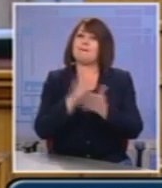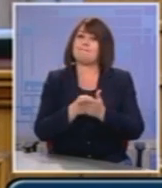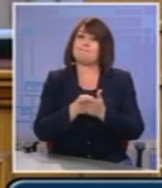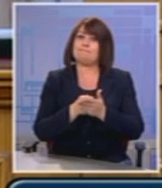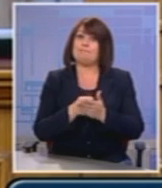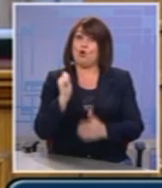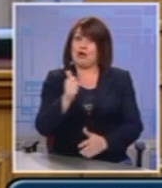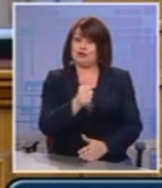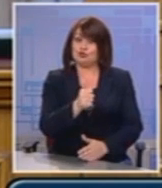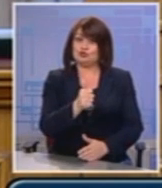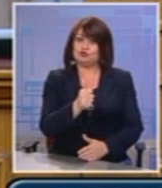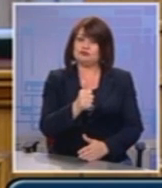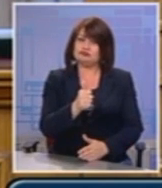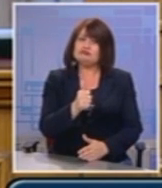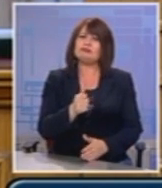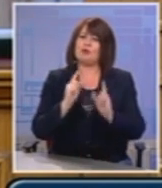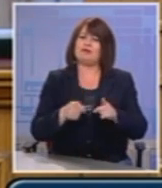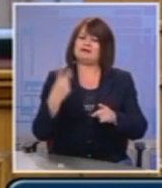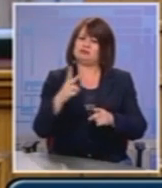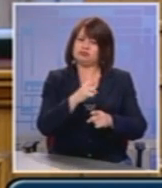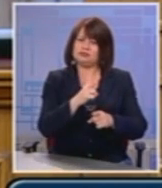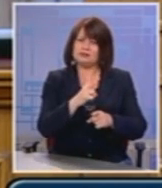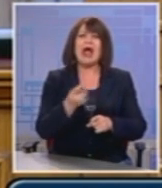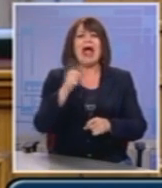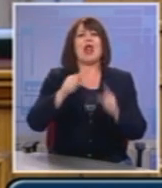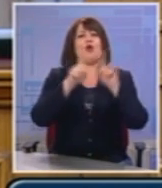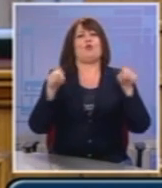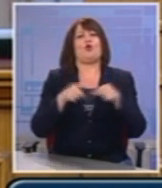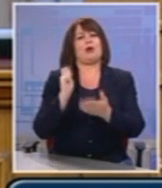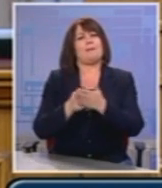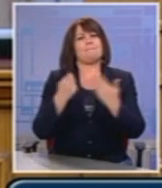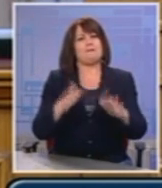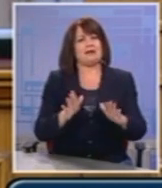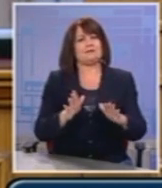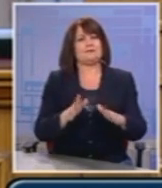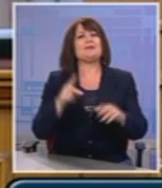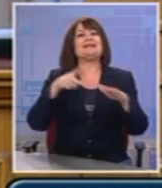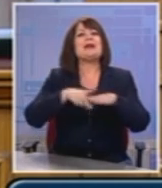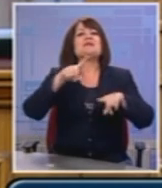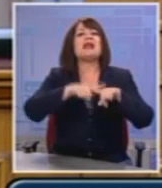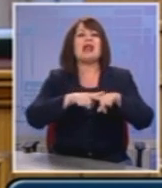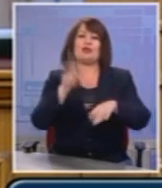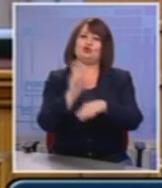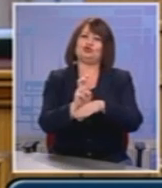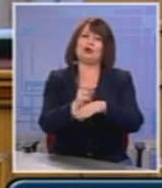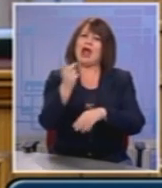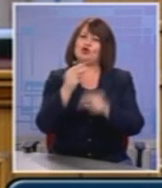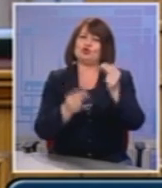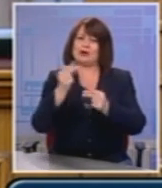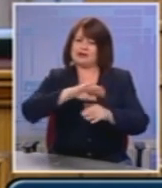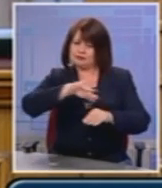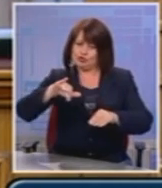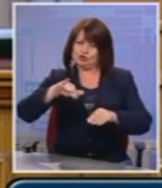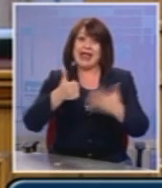ίδια με δικές τους αποφάσεις αλλά ο ομόλογα τα οποία είχανε και αυτά στην τράπεζα της ελλάδος χωριστός λογαριασμός